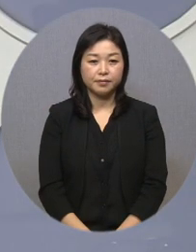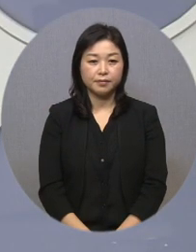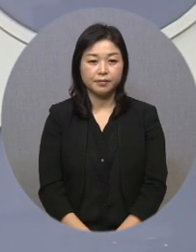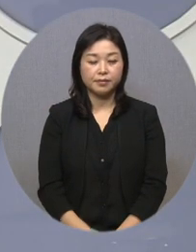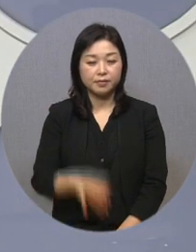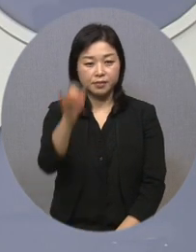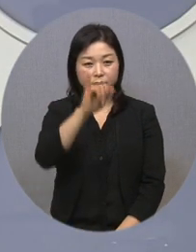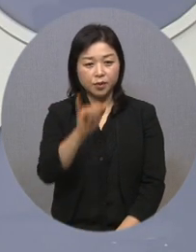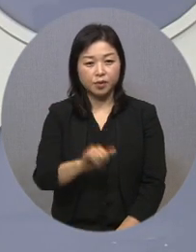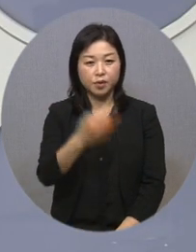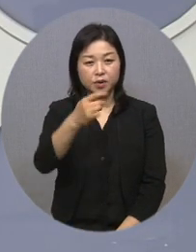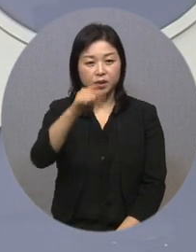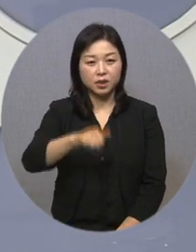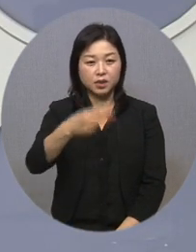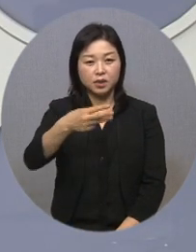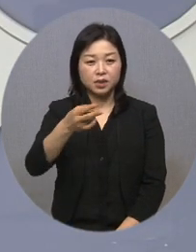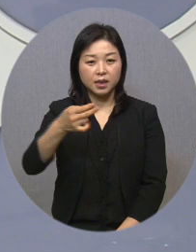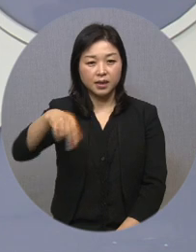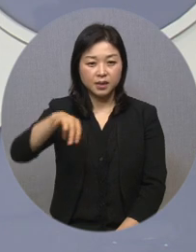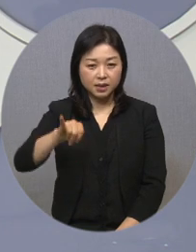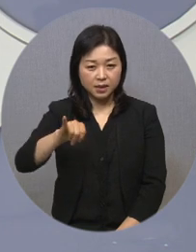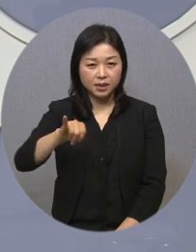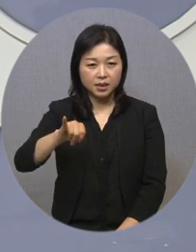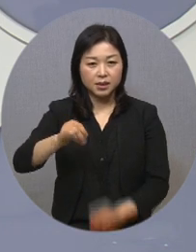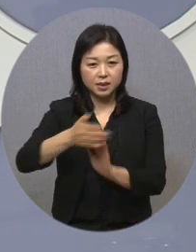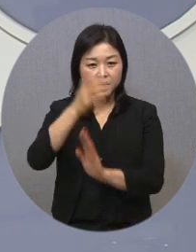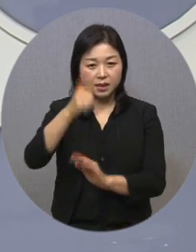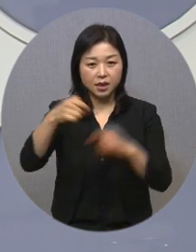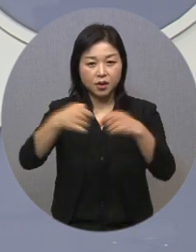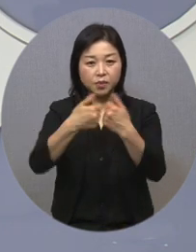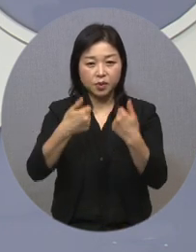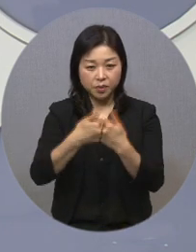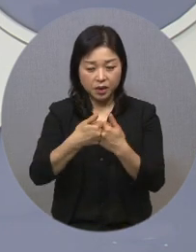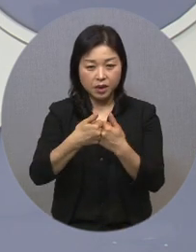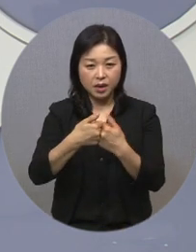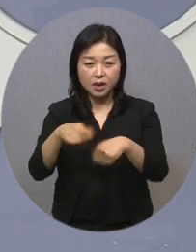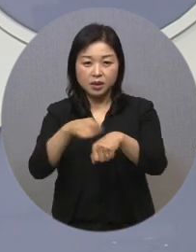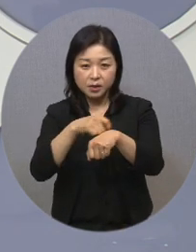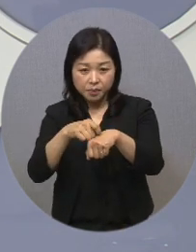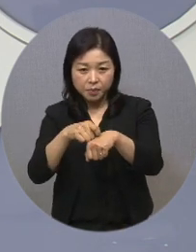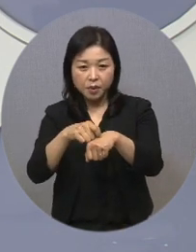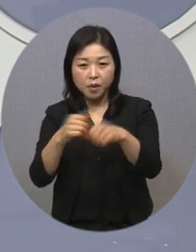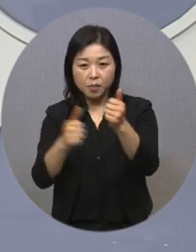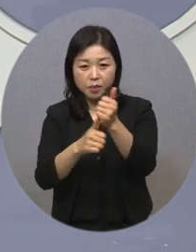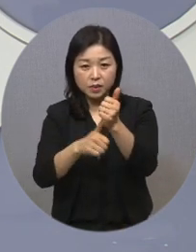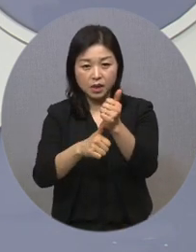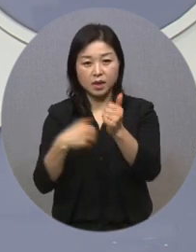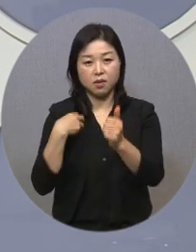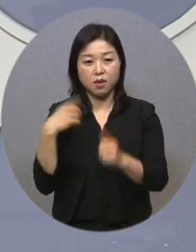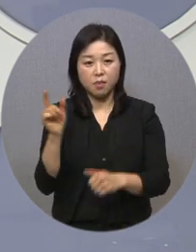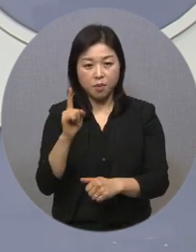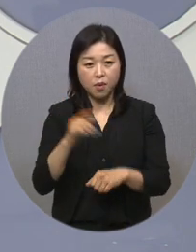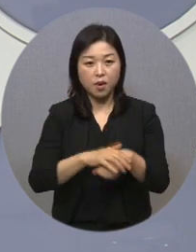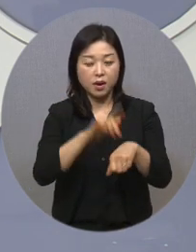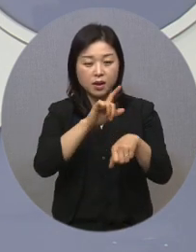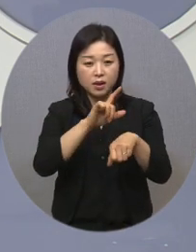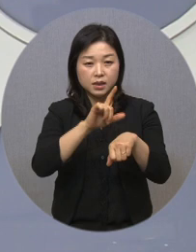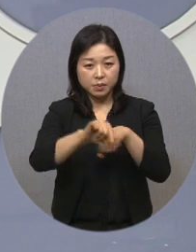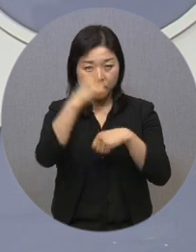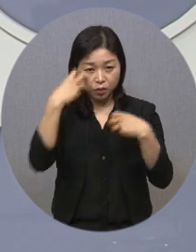전국 특례시 시장협의회 특별보좌관의 역할은 지방자치단체, 특례시